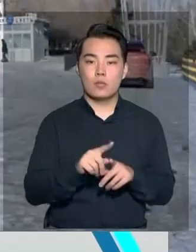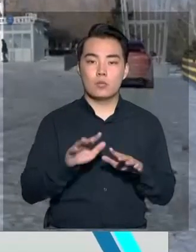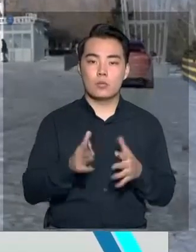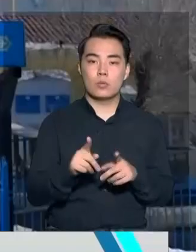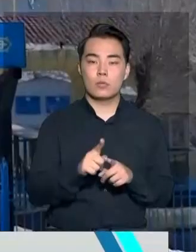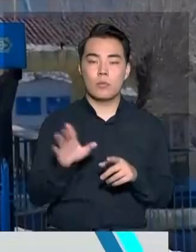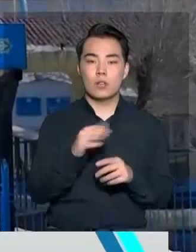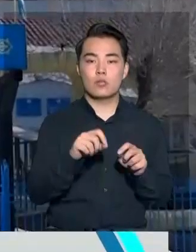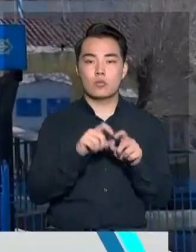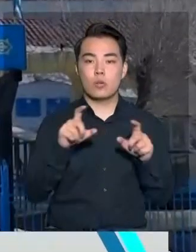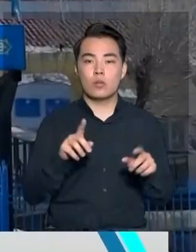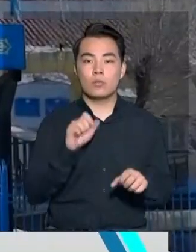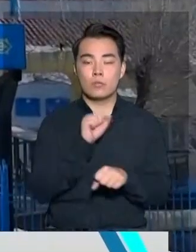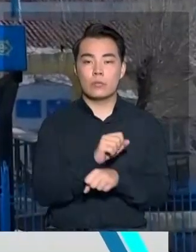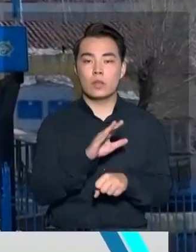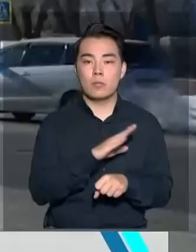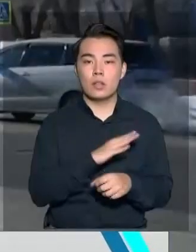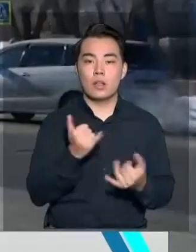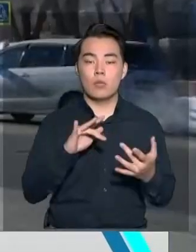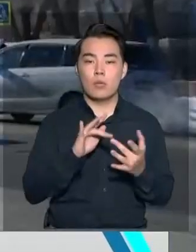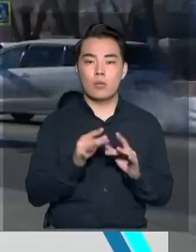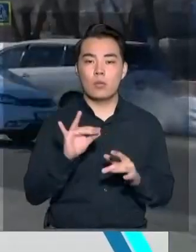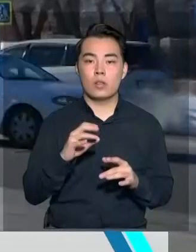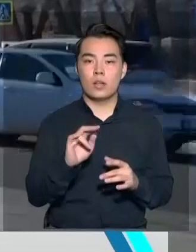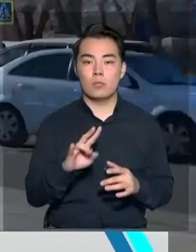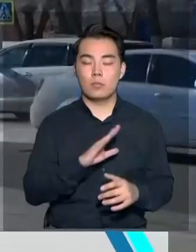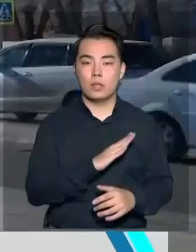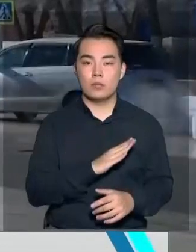байланысты мектептерде сабақтар тоқтатылып, онлайн оқуға көшті.